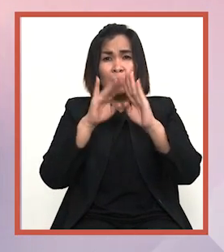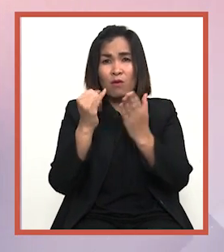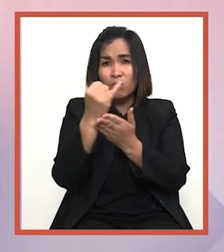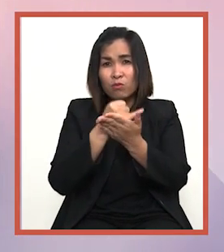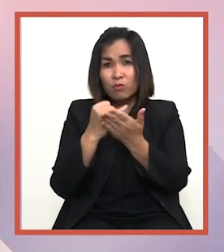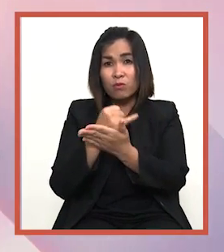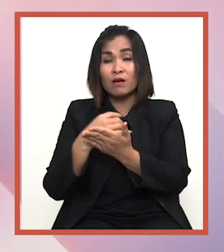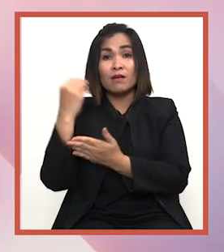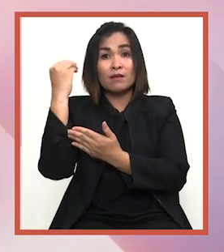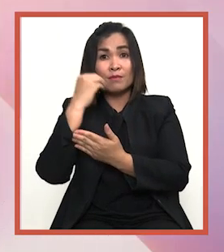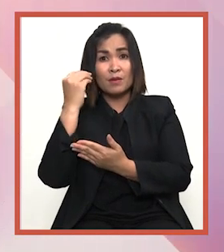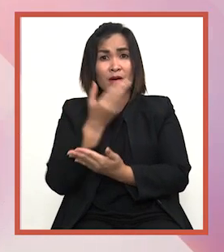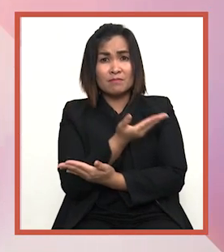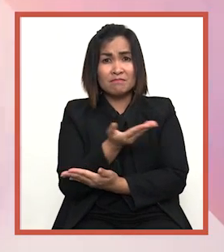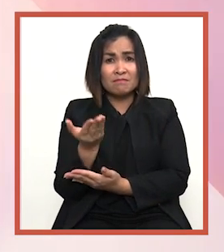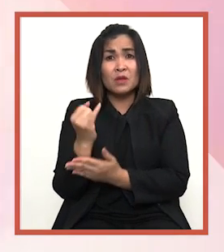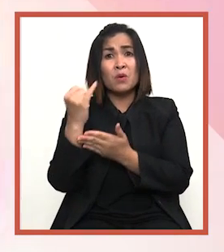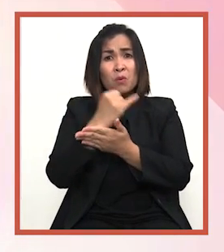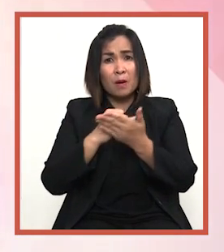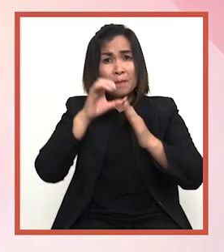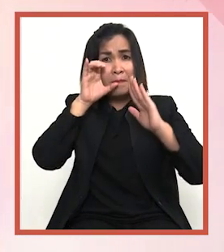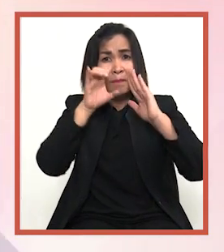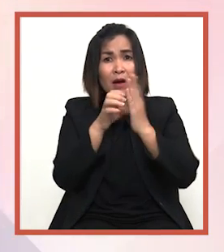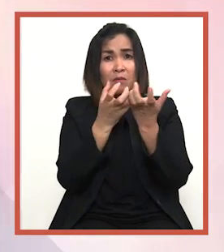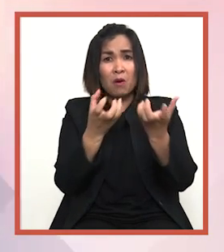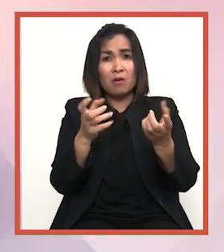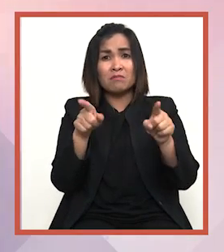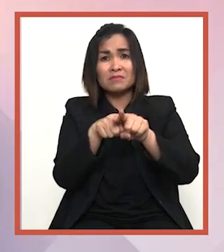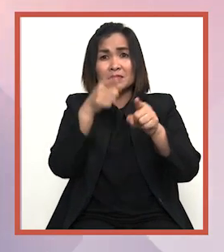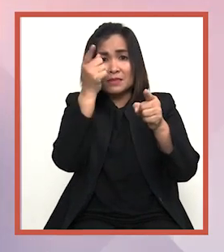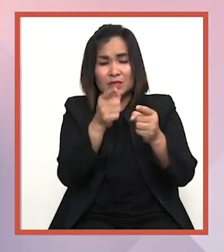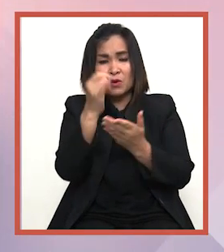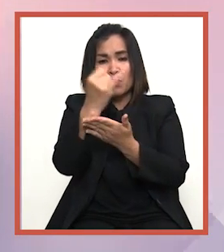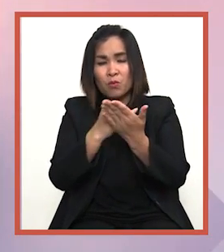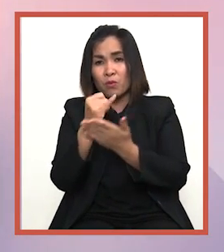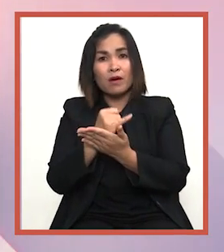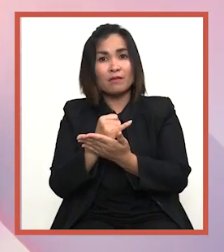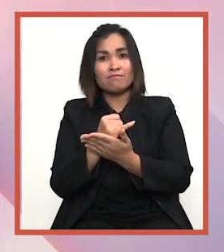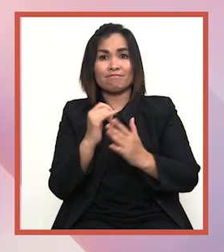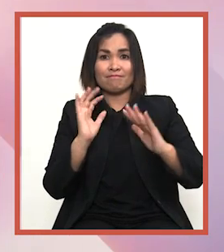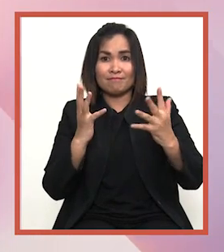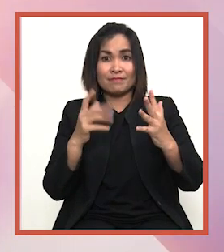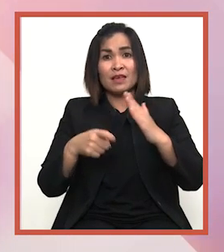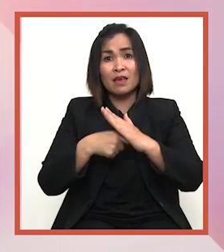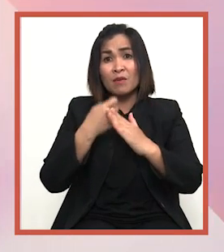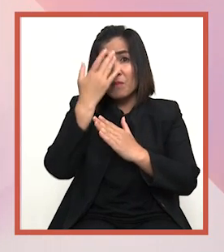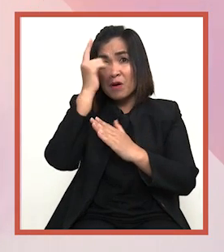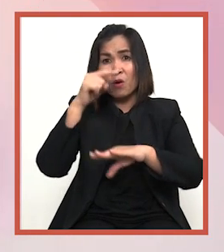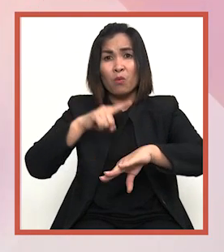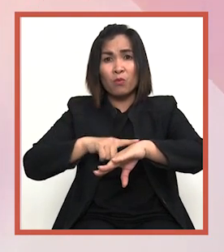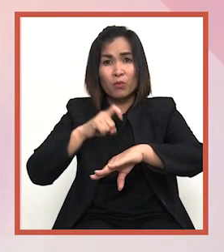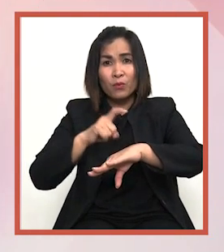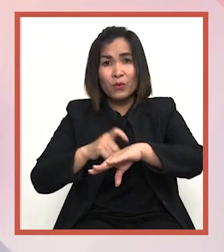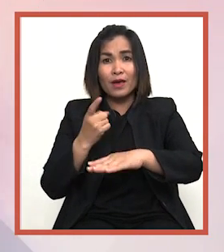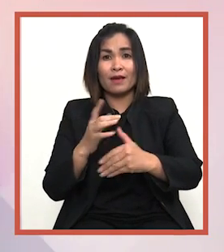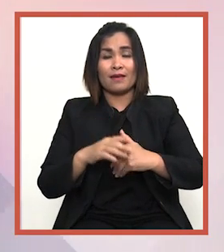ครับเราจะไม่นิยมใช้นะครับในการวาดภาพอุปกรณ์จริงลงไปในแบบนะครับเพราะว่านอกจากจะเสียทั้งเวลาแล้